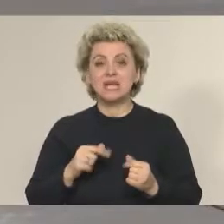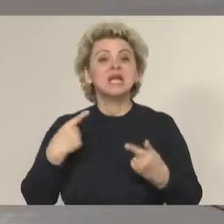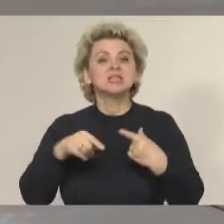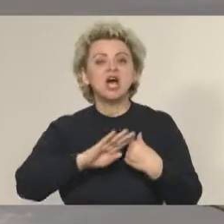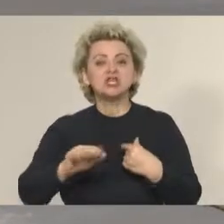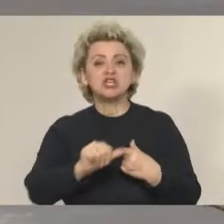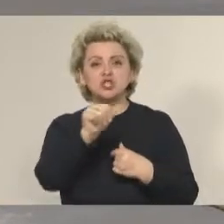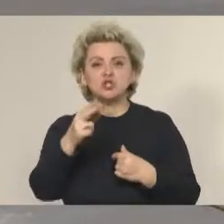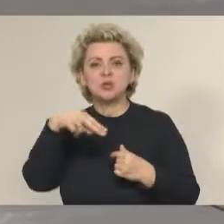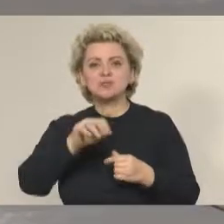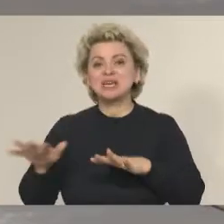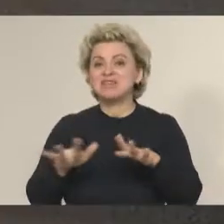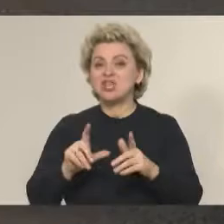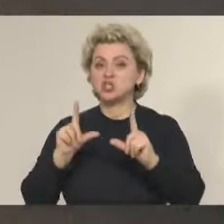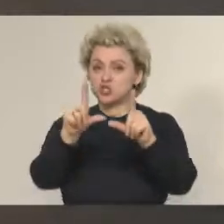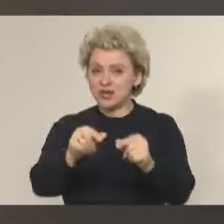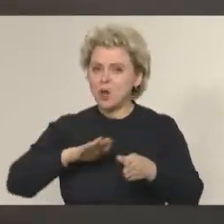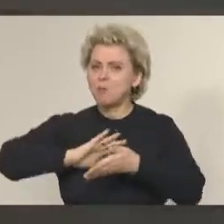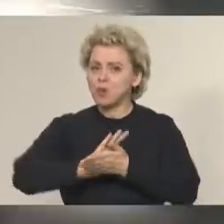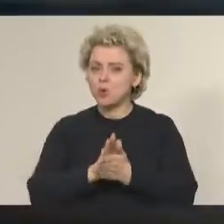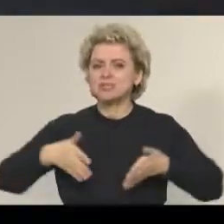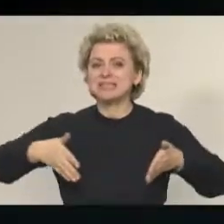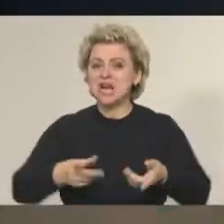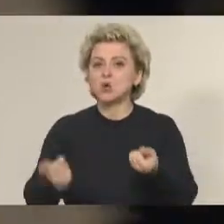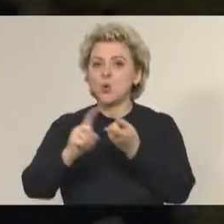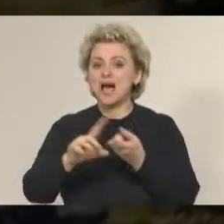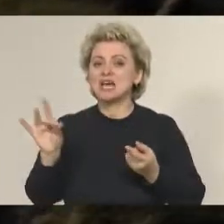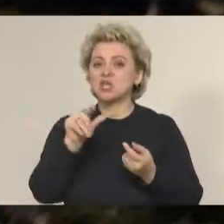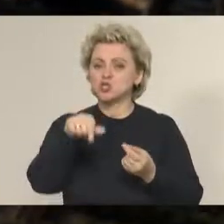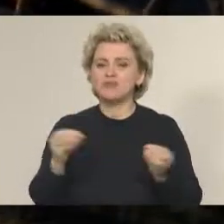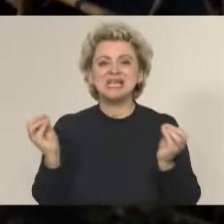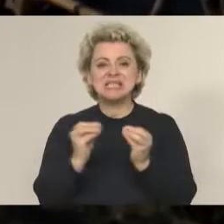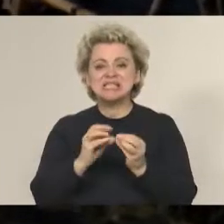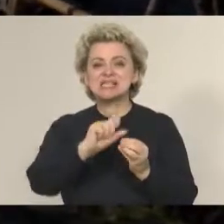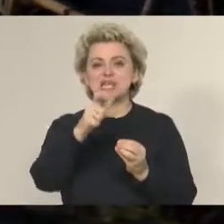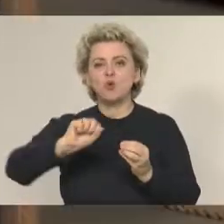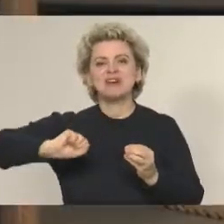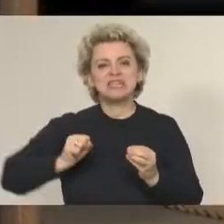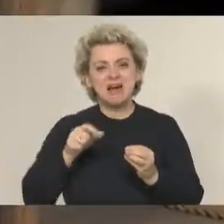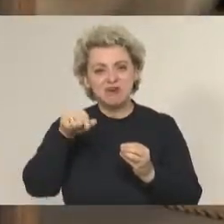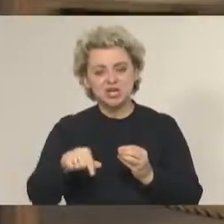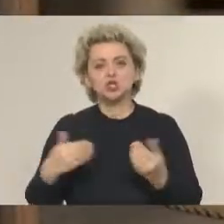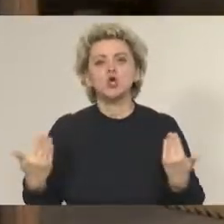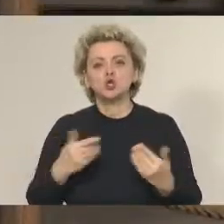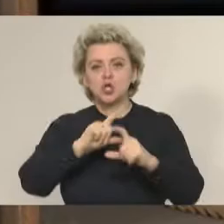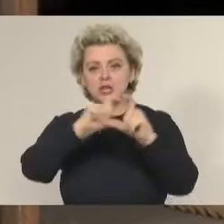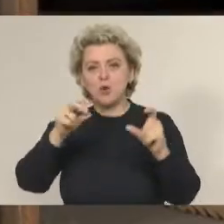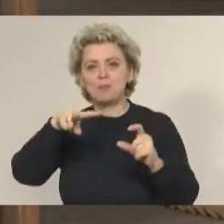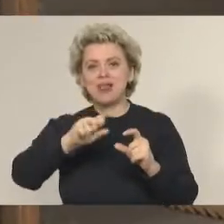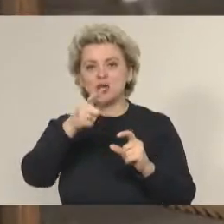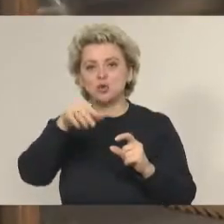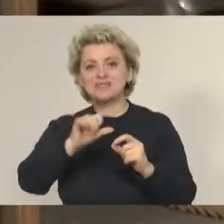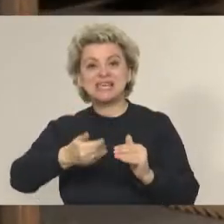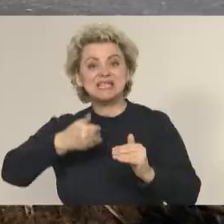Даже не в час пик движение по дамбе плотное. Дорога соединяет с Ростовом десятки садовых товариществ и жилой комплекс «Платовский».